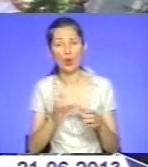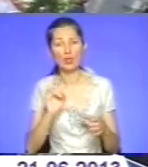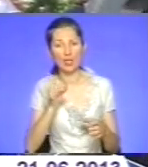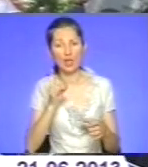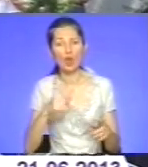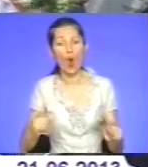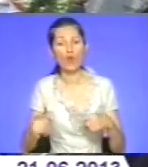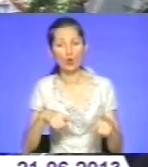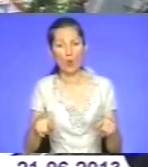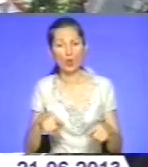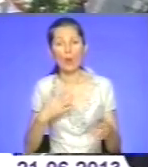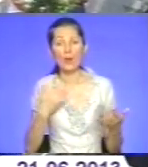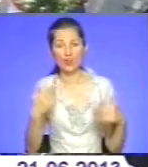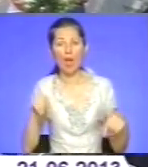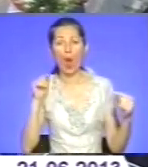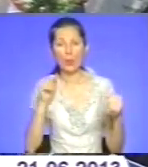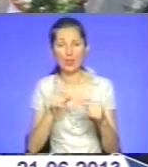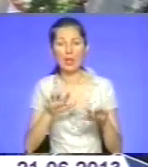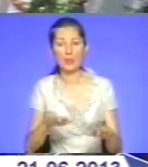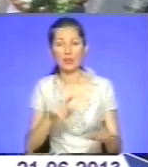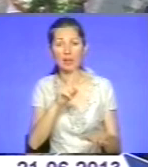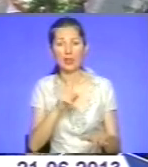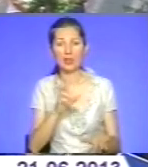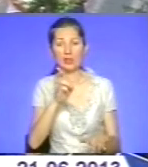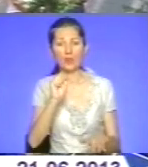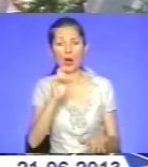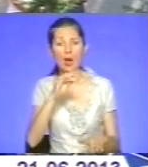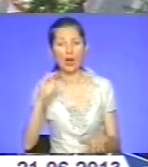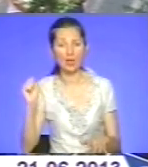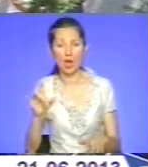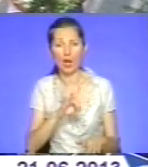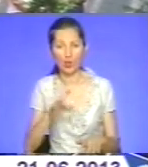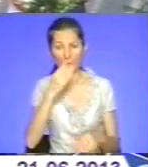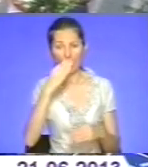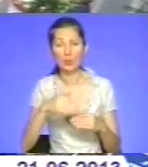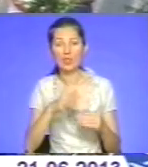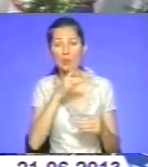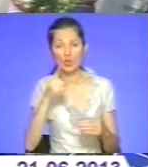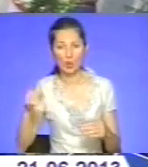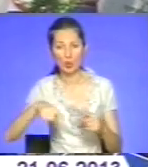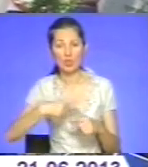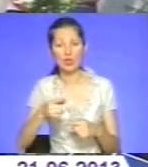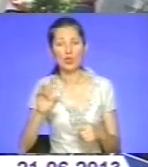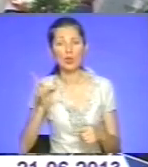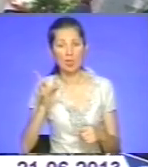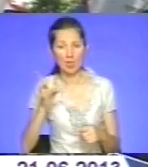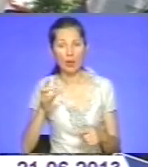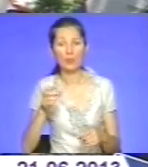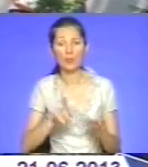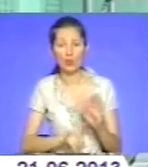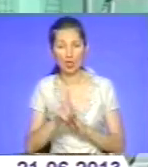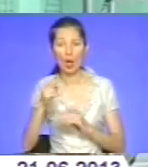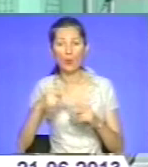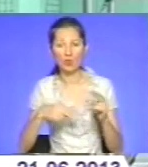футболу. Ми вже приділили місце в Збаратському районі. Найближчим часом, вже буквально на слідчій неділі, ми розпочинаємо її